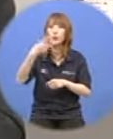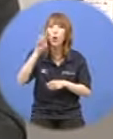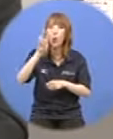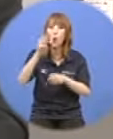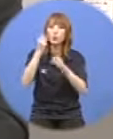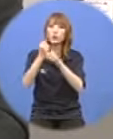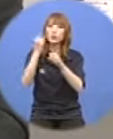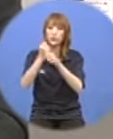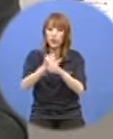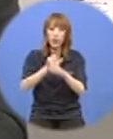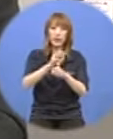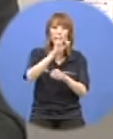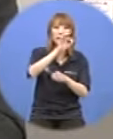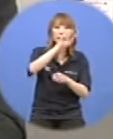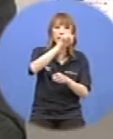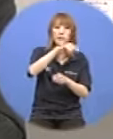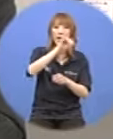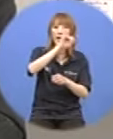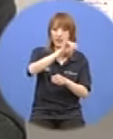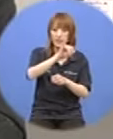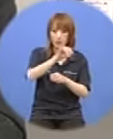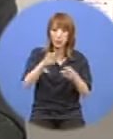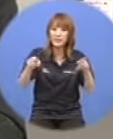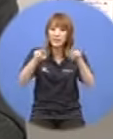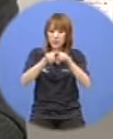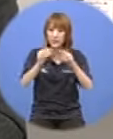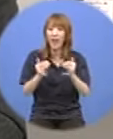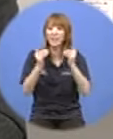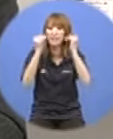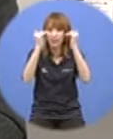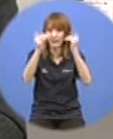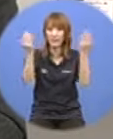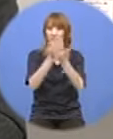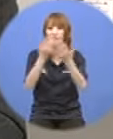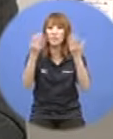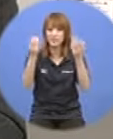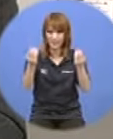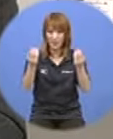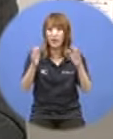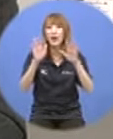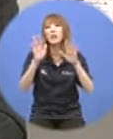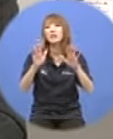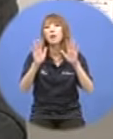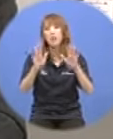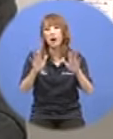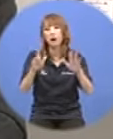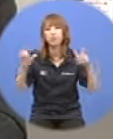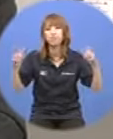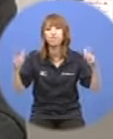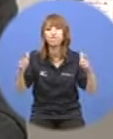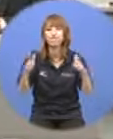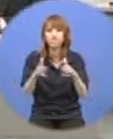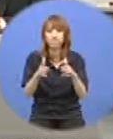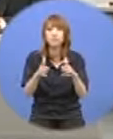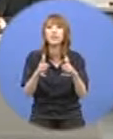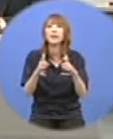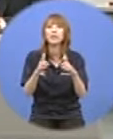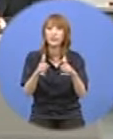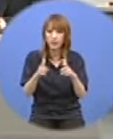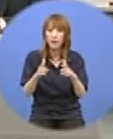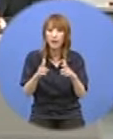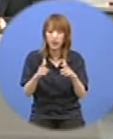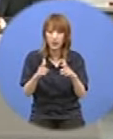それで繊維産業と一緒になって発展してきたんですけど、もう今染料でやってるところっていうのはだんだん少なくなってきて、ボ